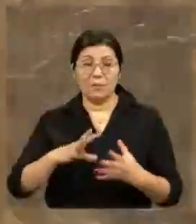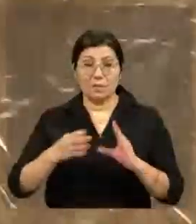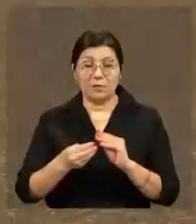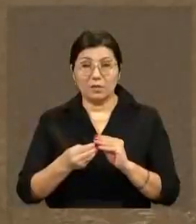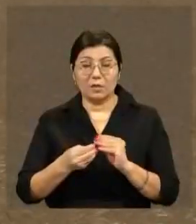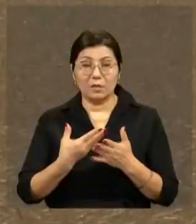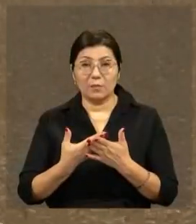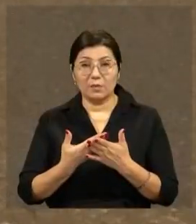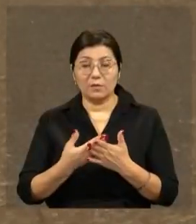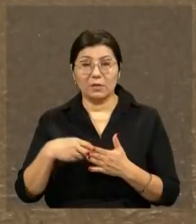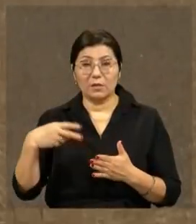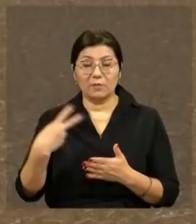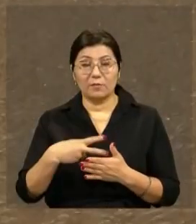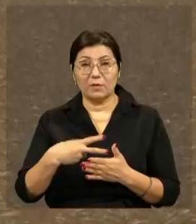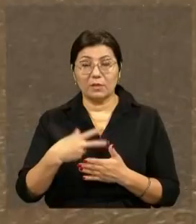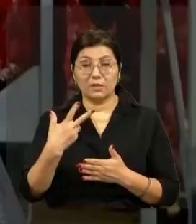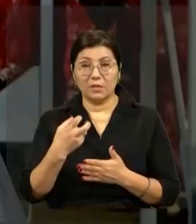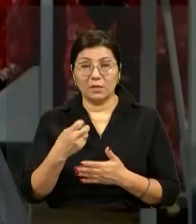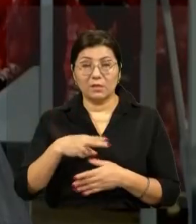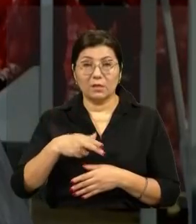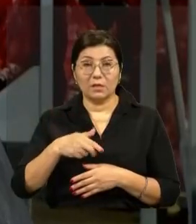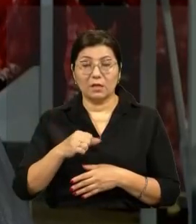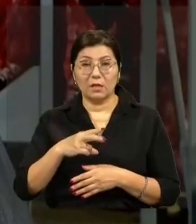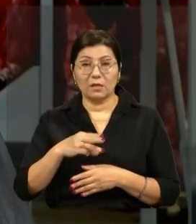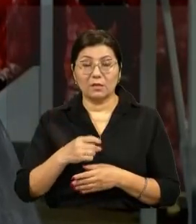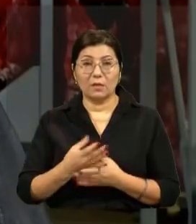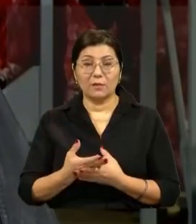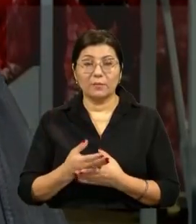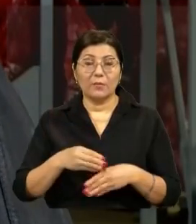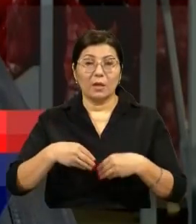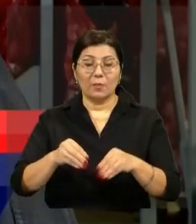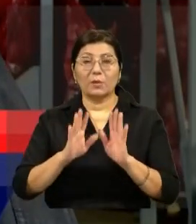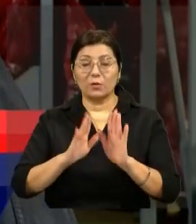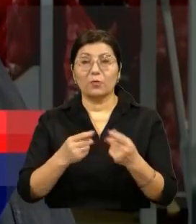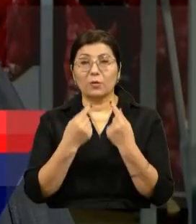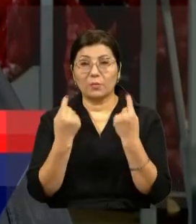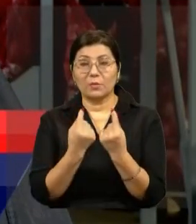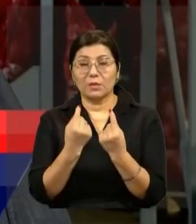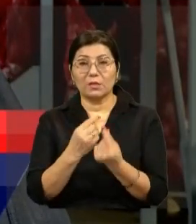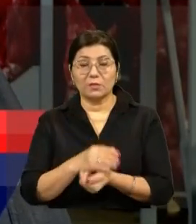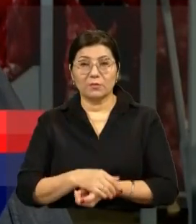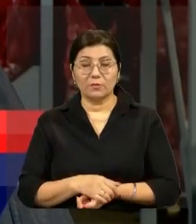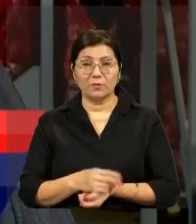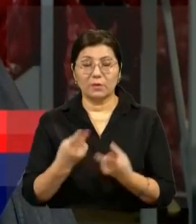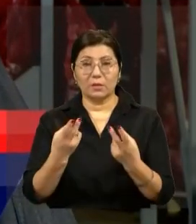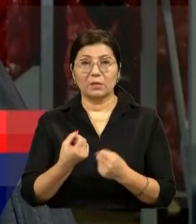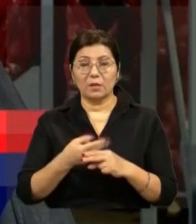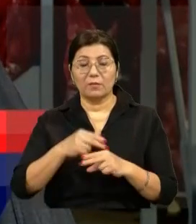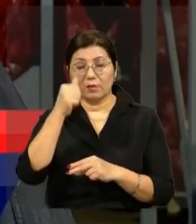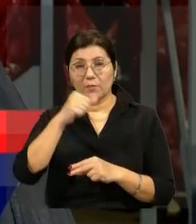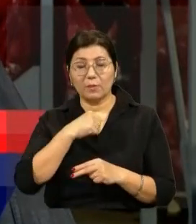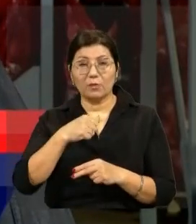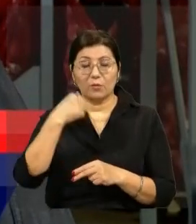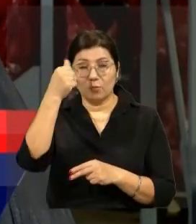под зерно, составили 2300 гектаров. Зерновые мы посеяли только пшеницу. Да, в этом году был год